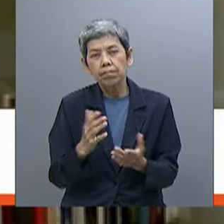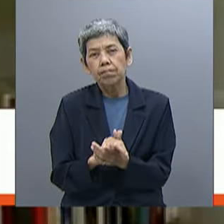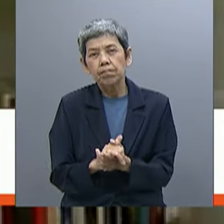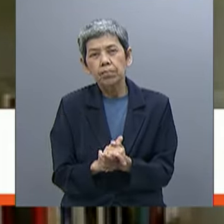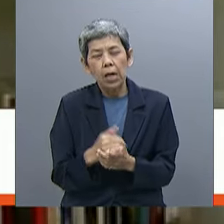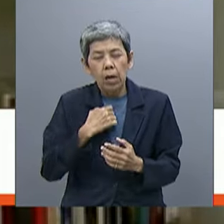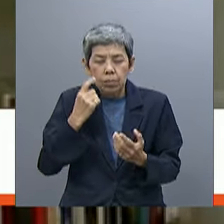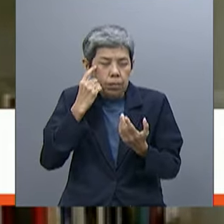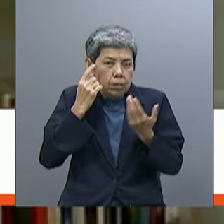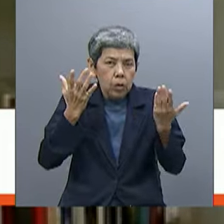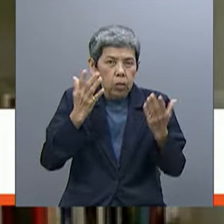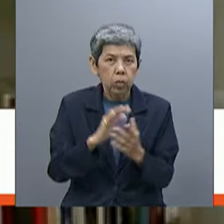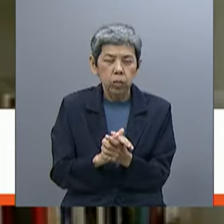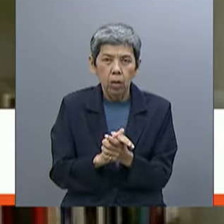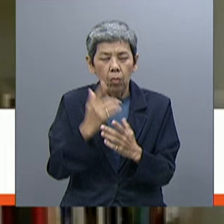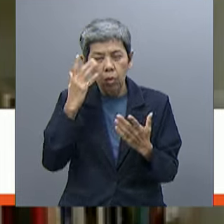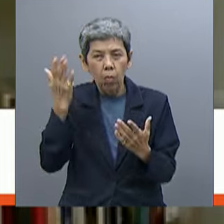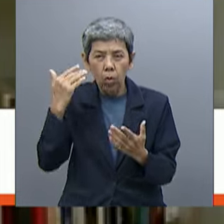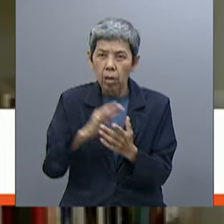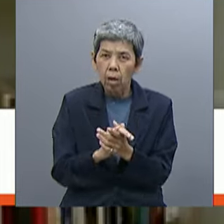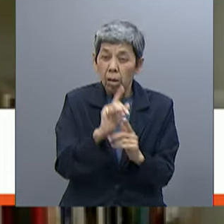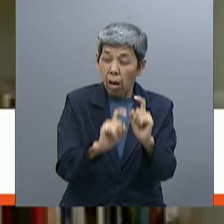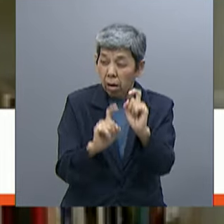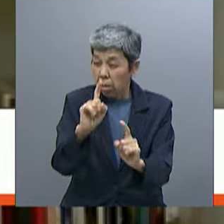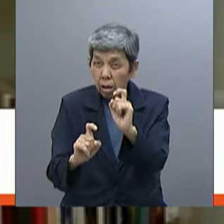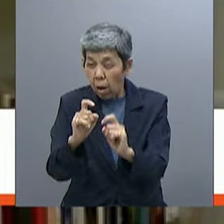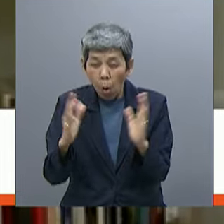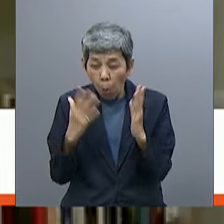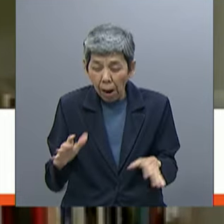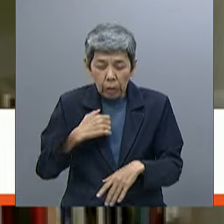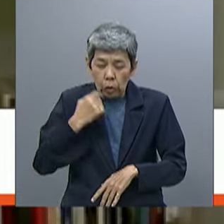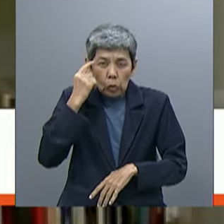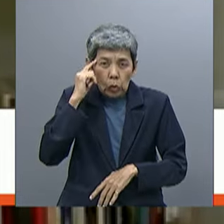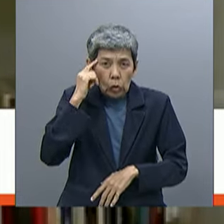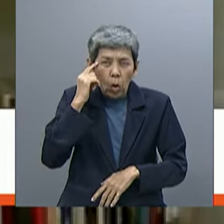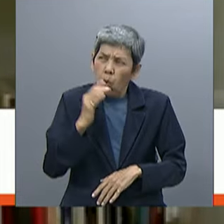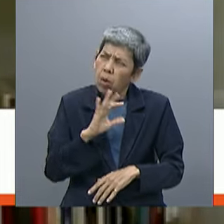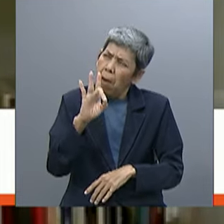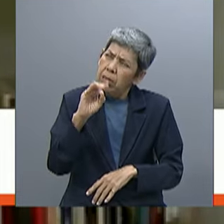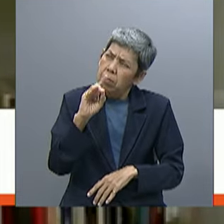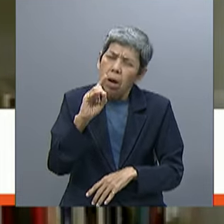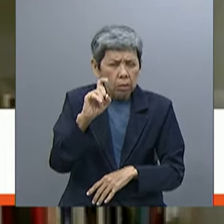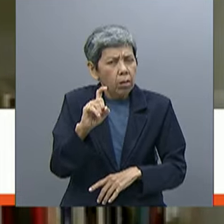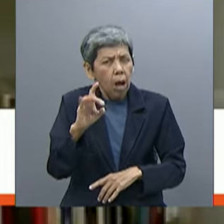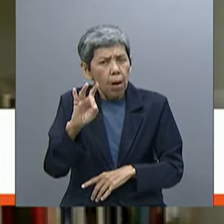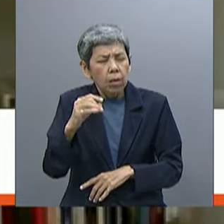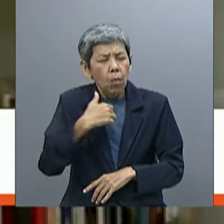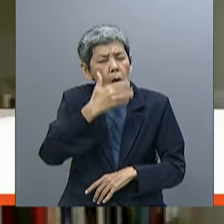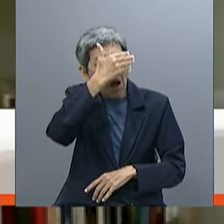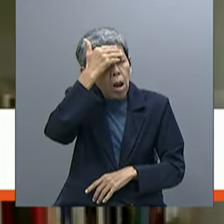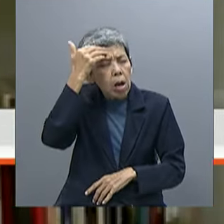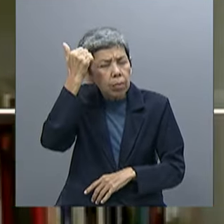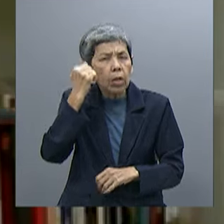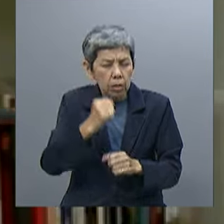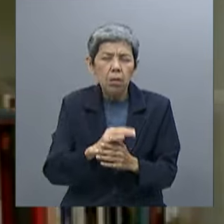ก็ไม่ทราบเหมือนกันว่ามันตอนนั้นเสียไปหลายคนเหมือนกัน80คนหรือไงเนี่ยผมจำไม่ได้นะฮะแต่จำว่าประ